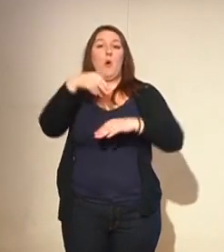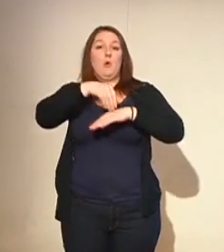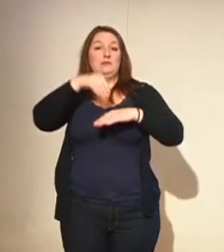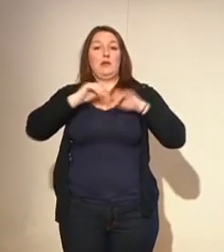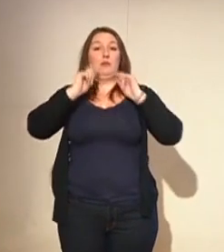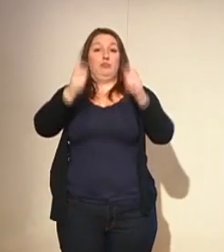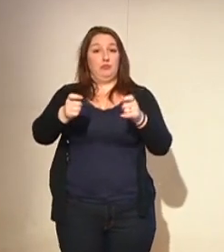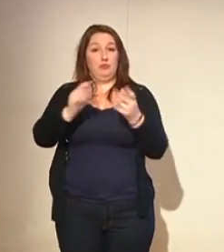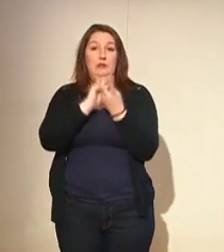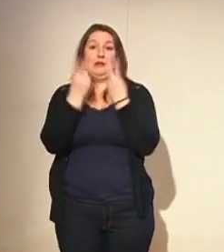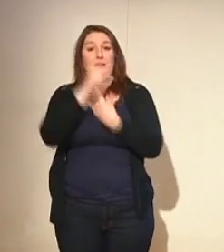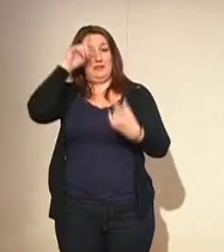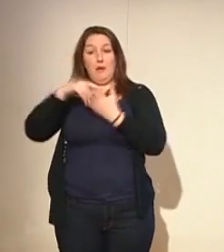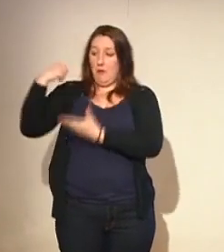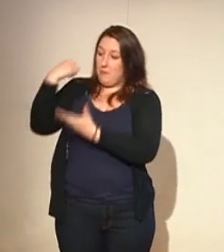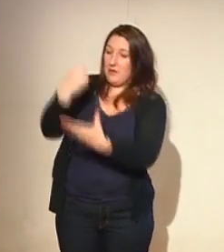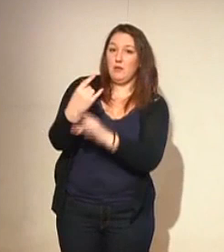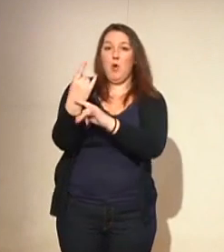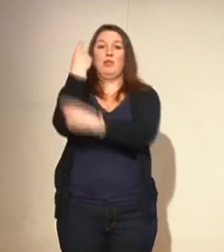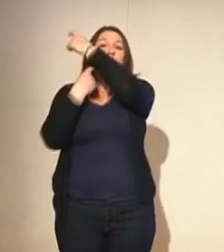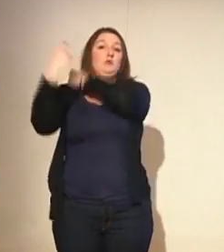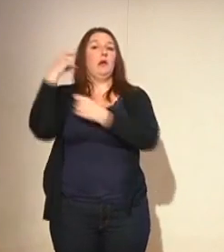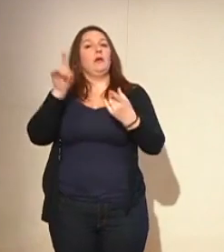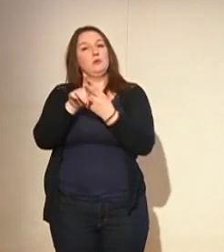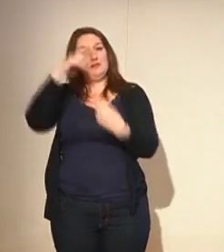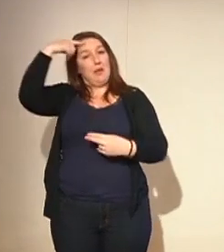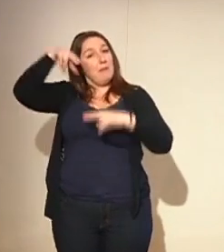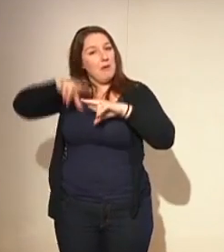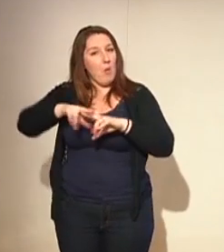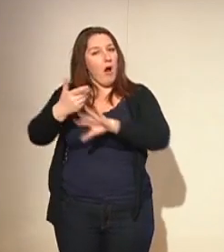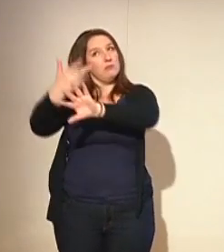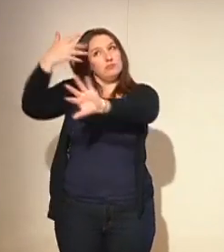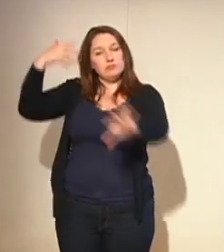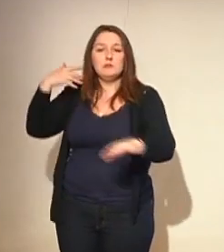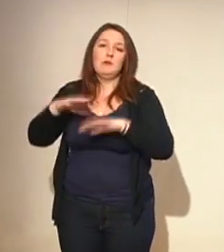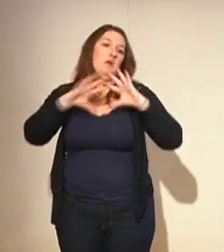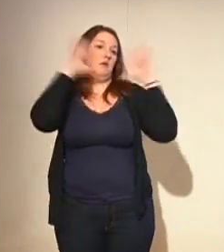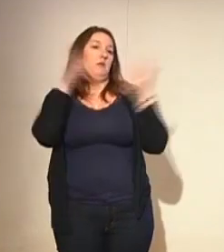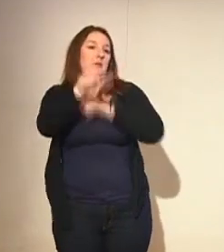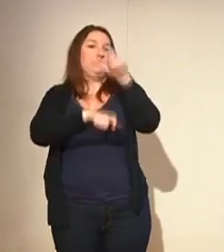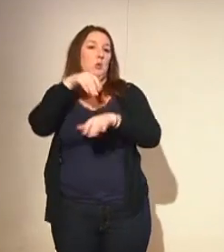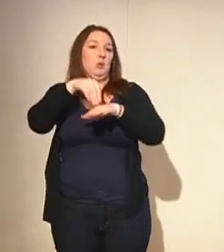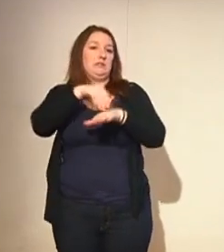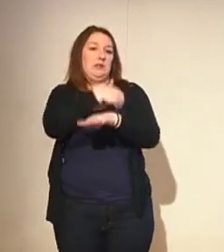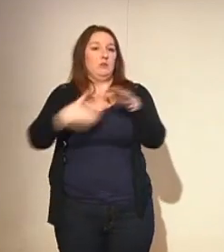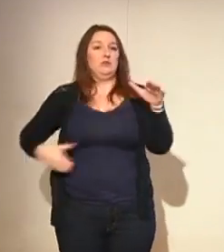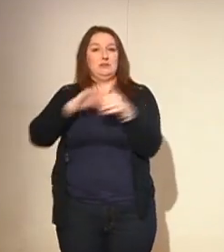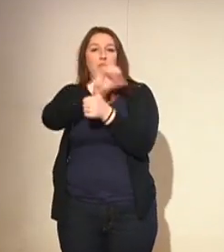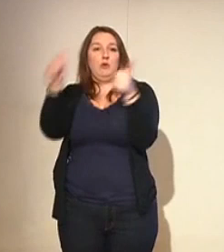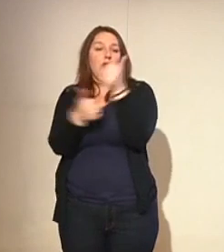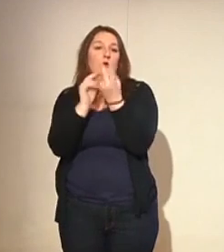au patrimoine historique et à la mémoire voilà donc pour les conseillers municipaux délégués et les adjoint